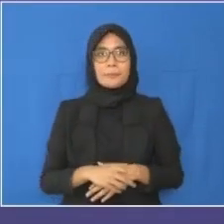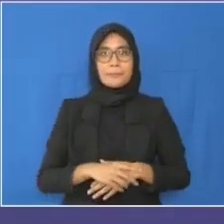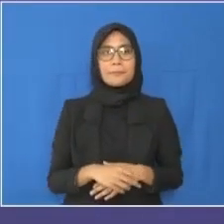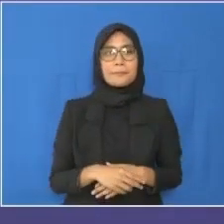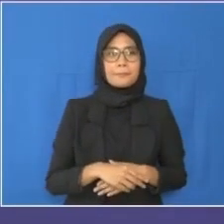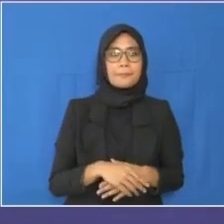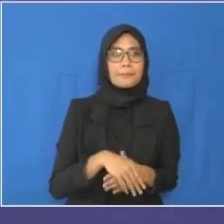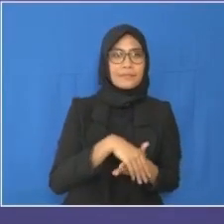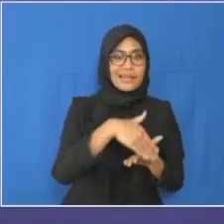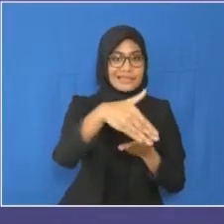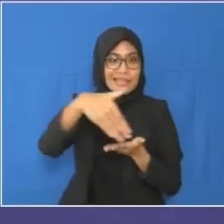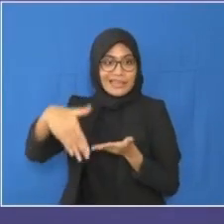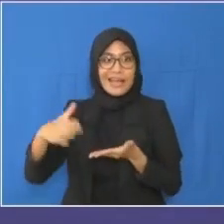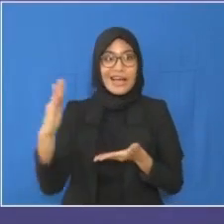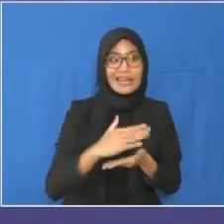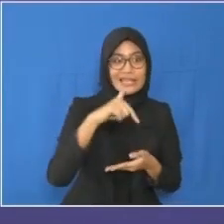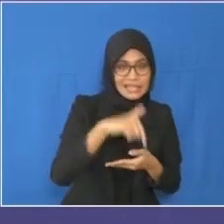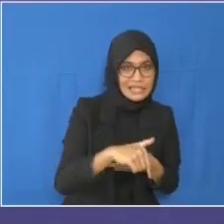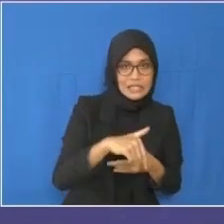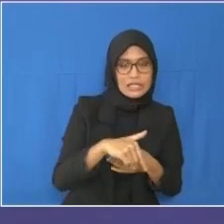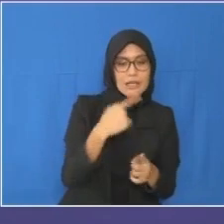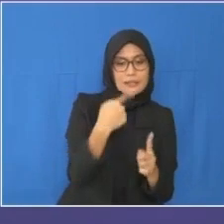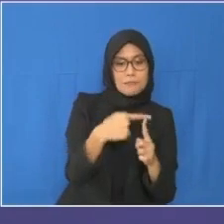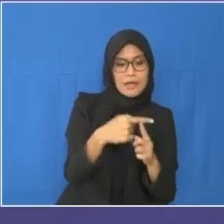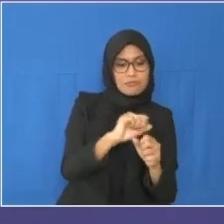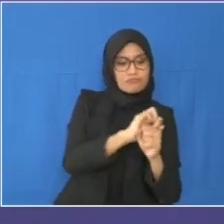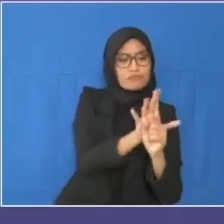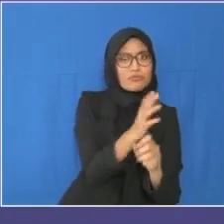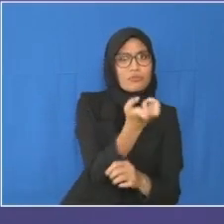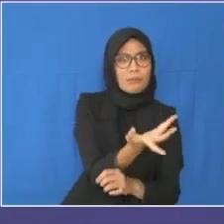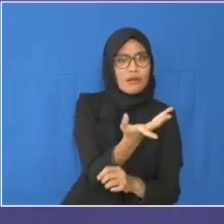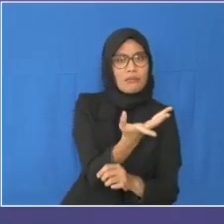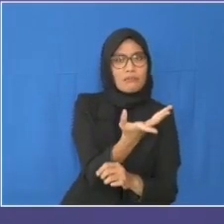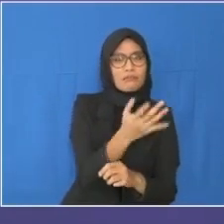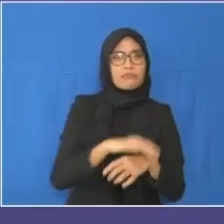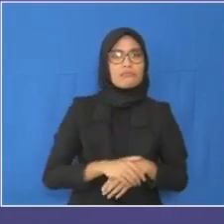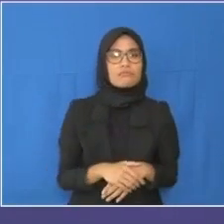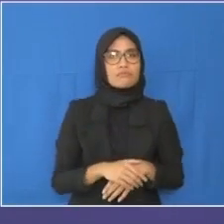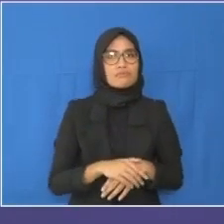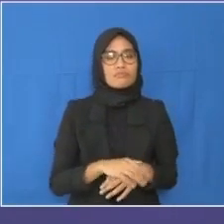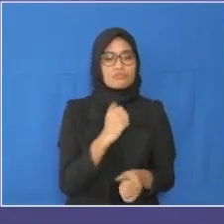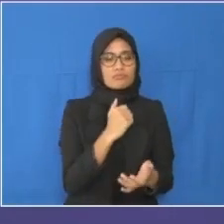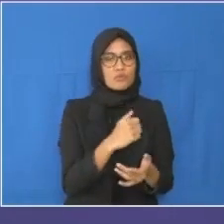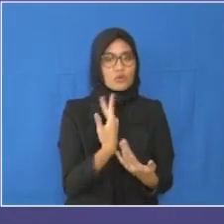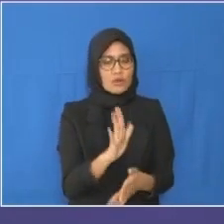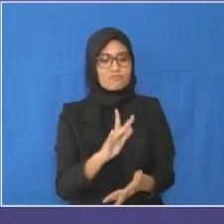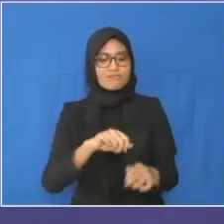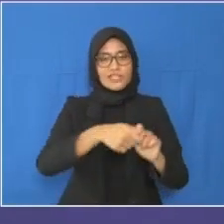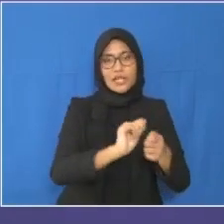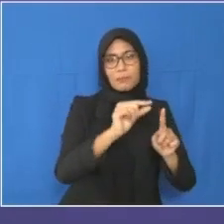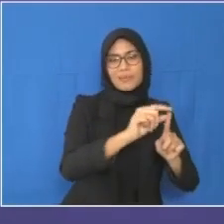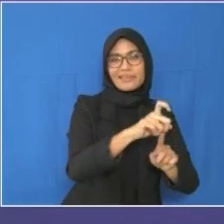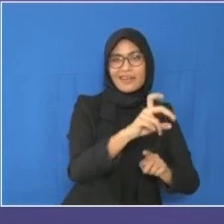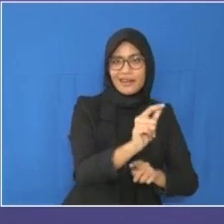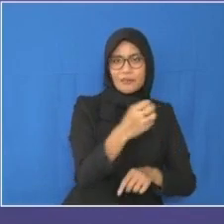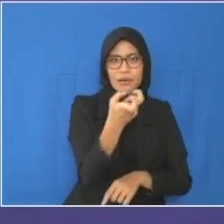Hai data yang kita dapatkan dari ini penambahan kasus positif yang terkonfirmasi dengan pemeriksaan real-time PCR